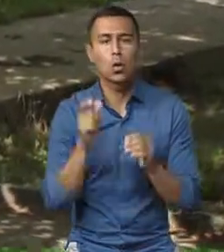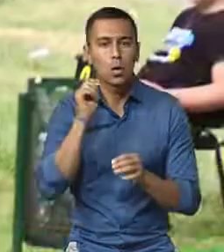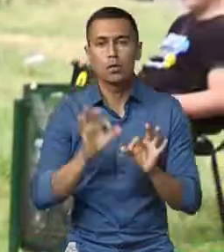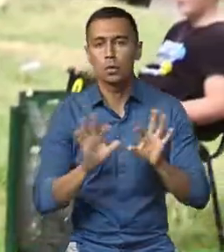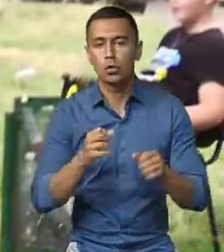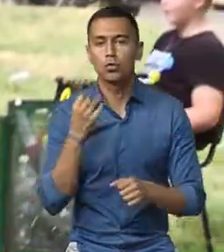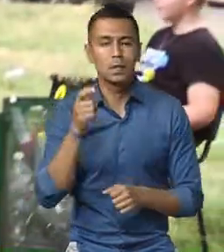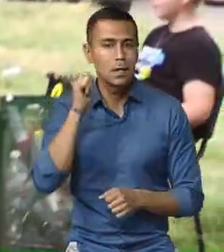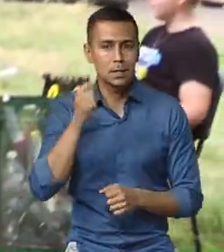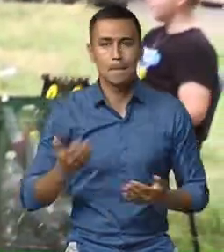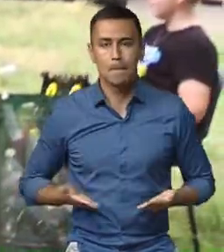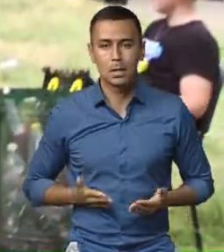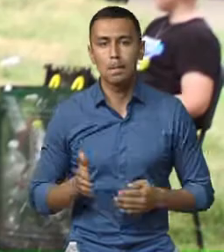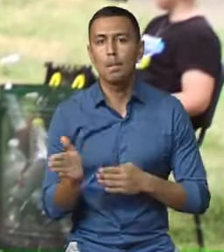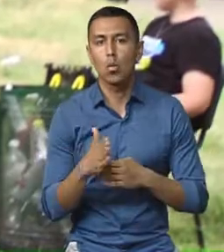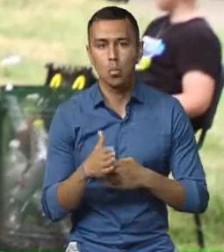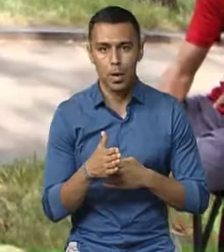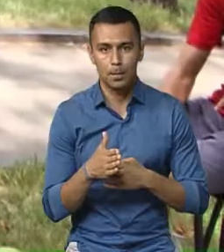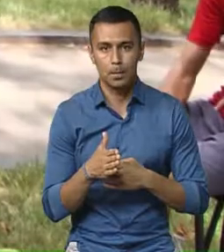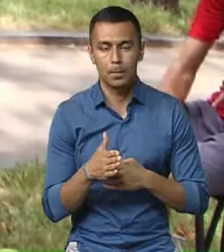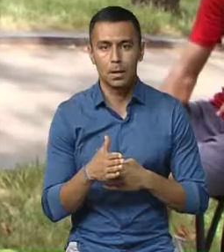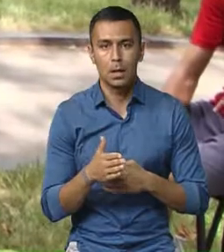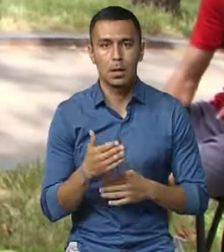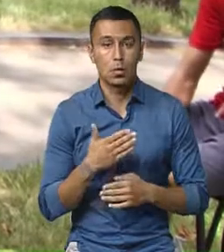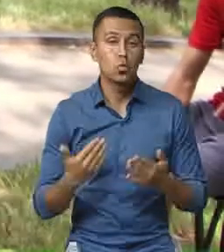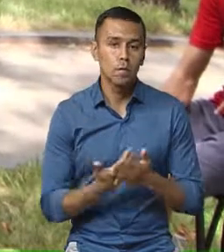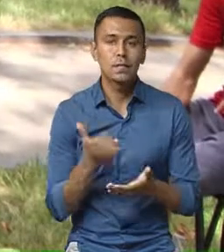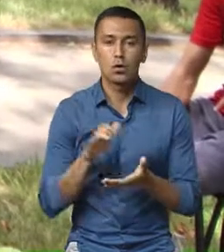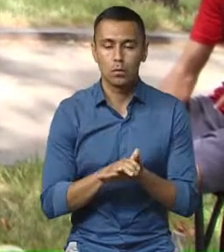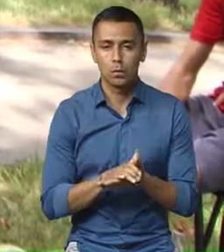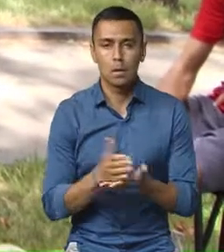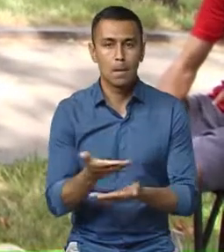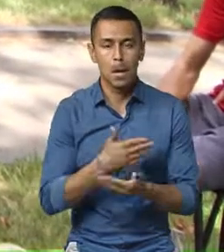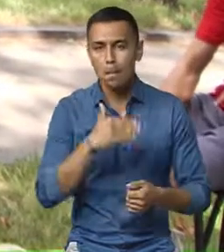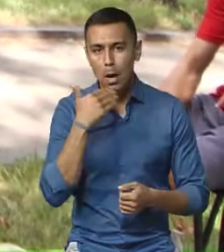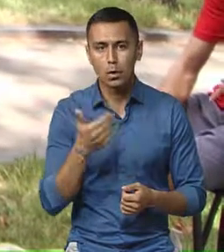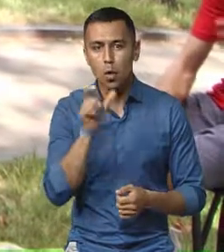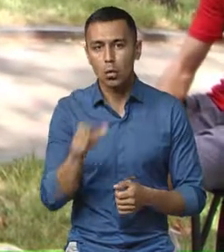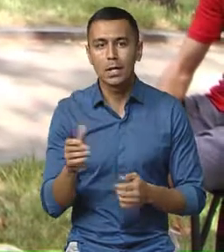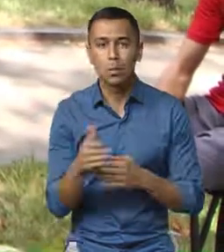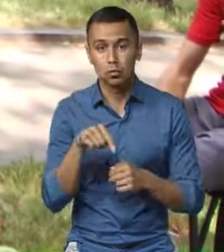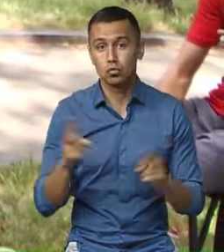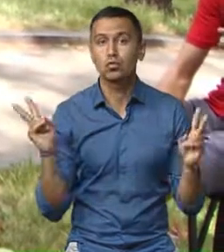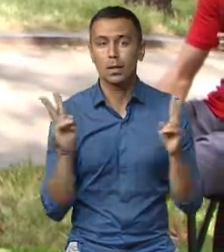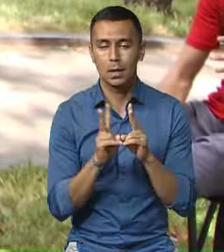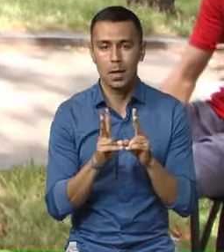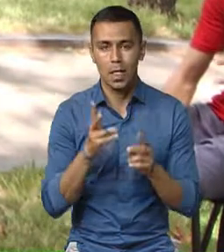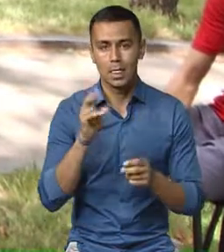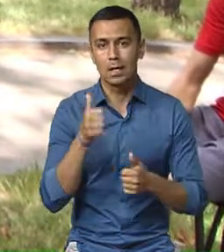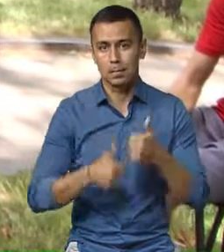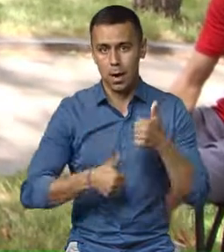розповідає 14-річний мешканець Маріуполя Богдан Бурдун. Ну, мій знайомство, так, ми багато людей теж з Маріуполя тут зустріли, ну, на